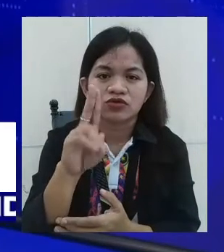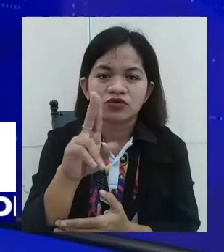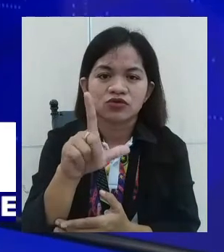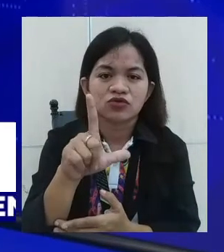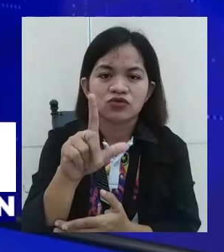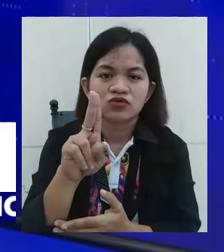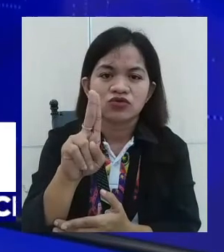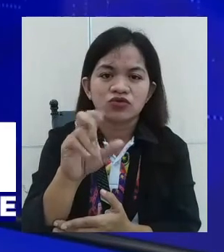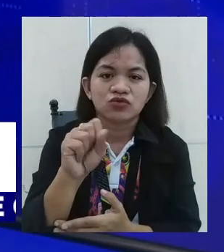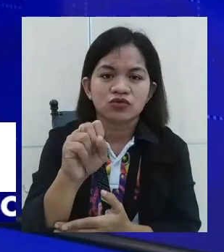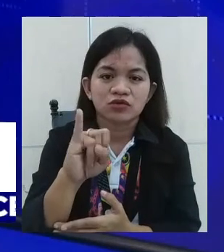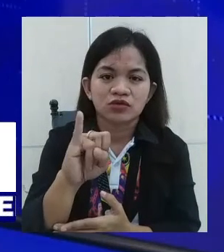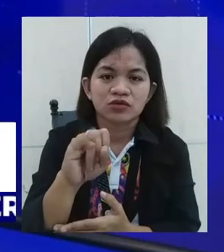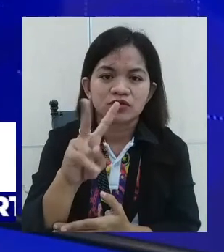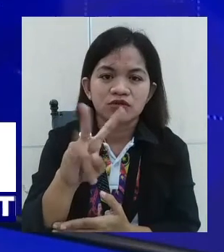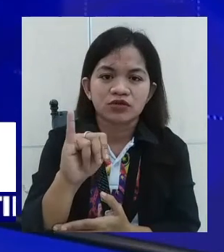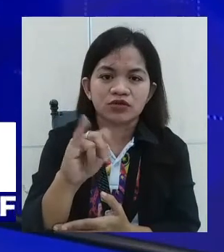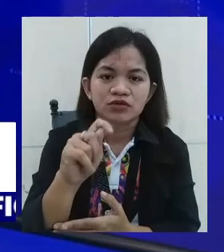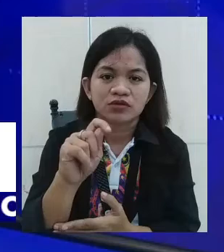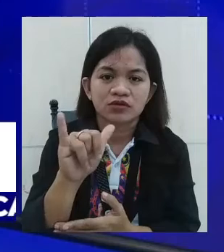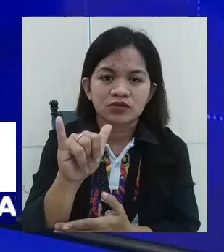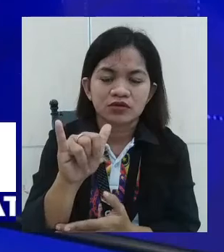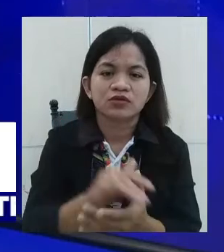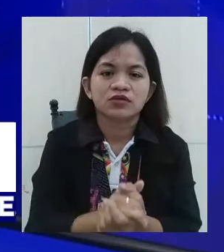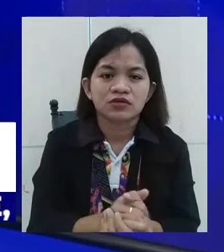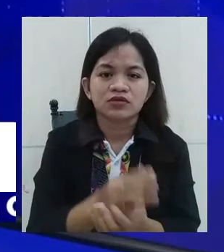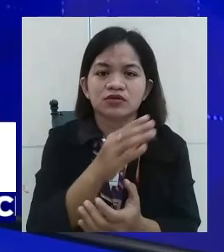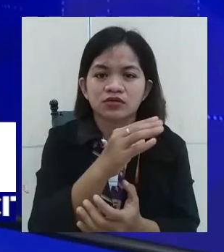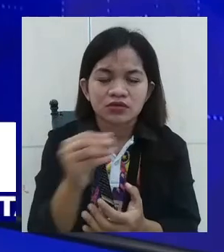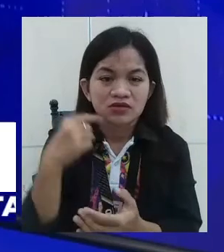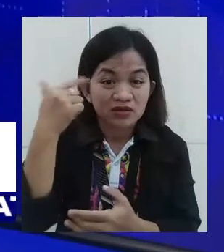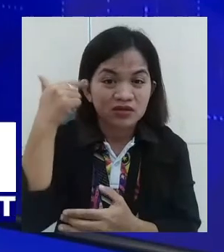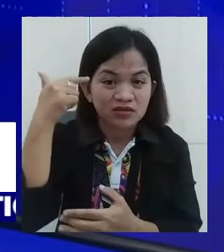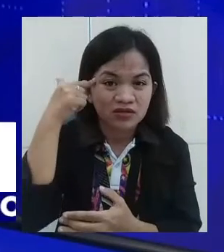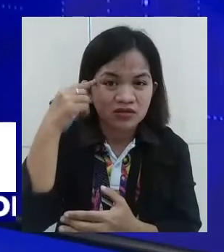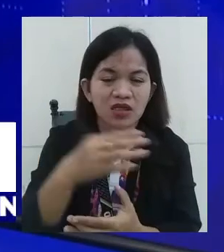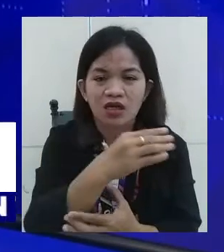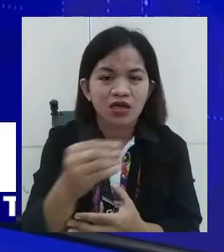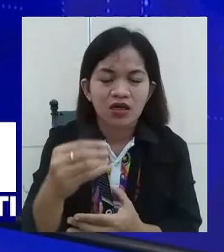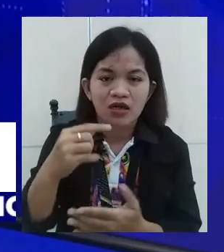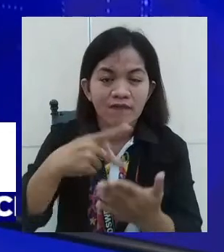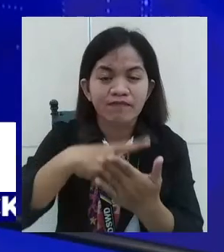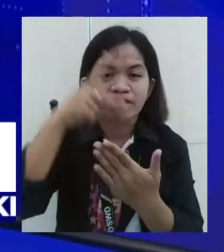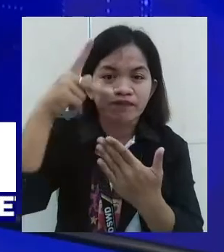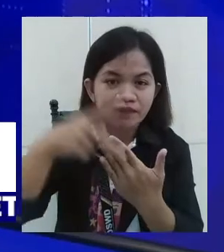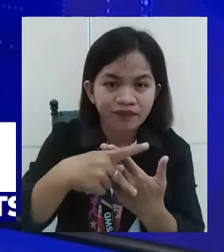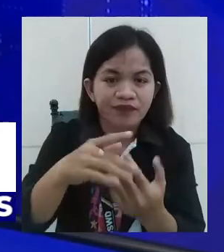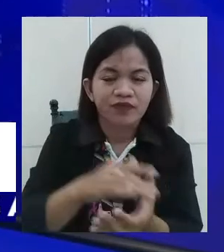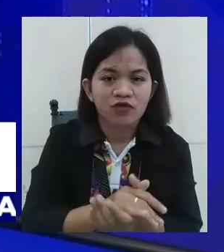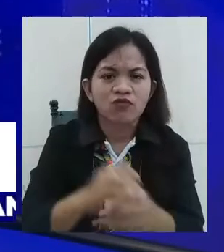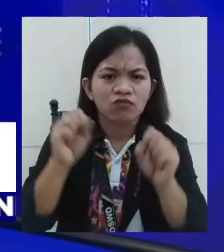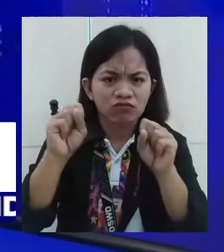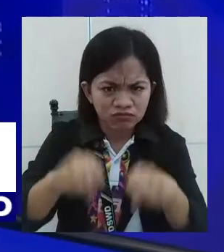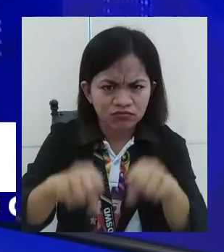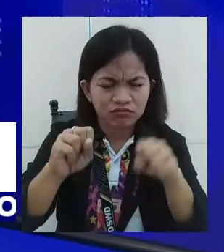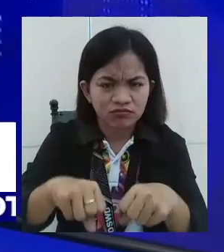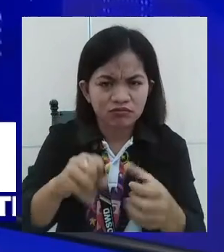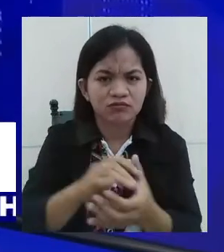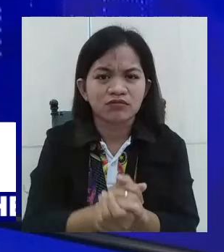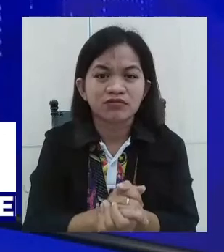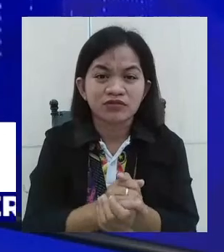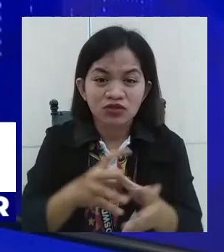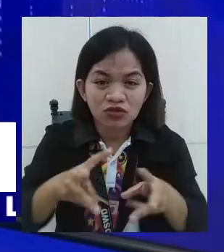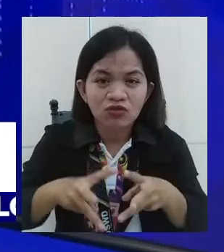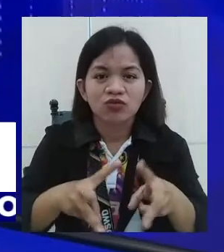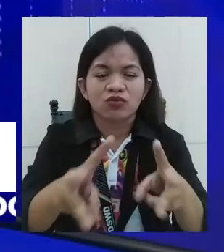ating gobyerno. Magkaroon ng inclusivity ang inyong mga programa. Halimbawa, sa papaanong paraan ho, pag tayo ho ay